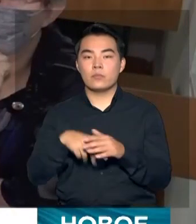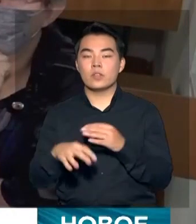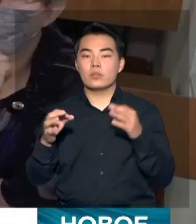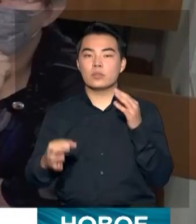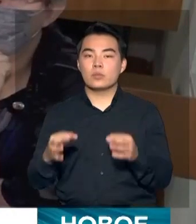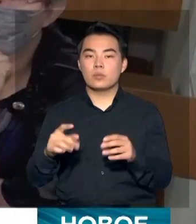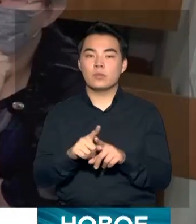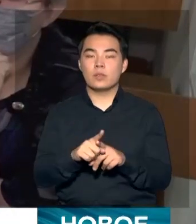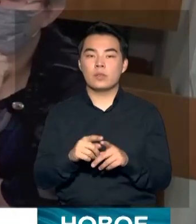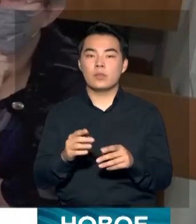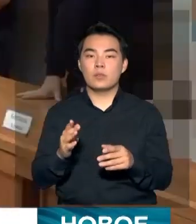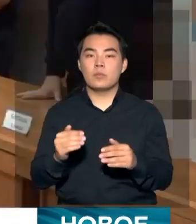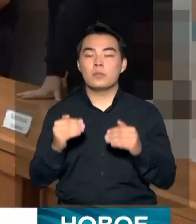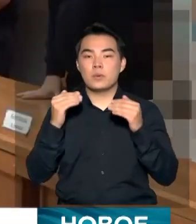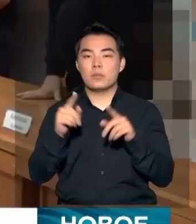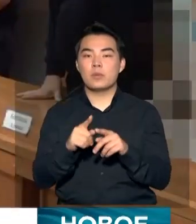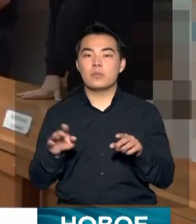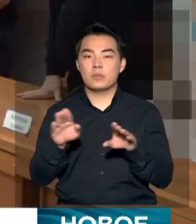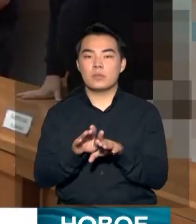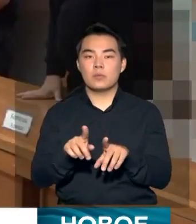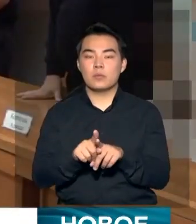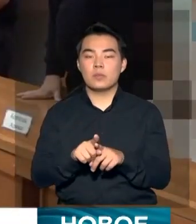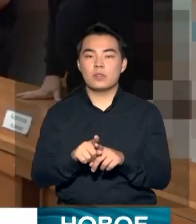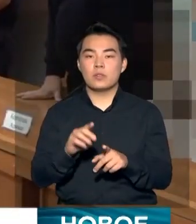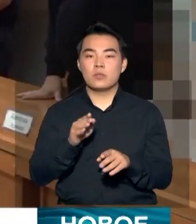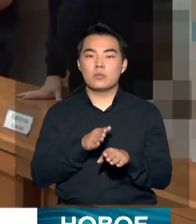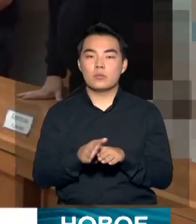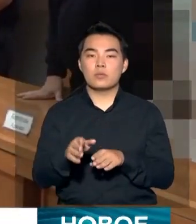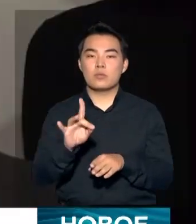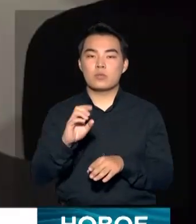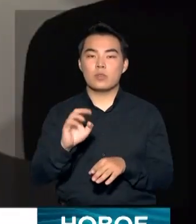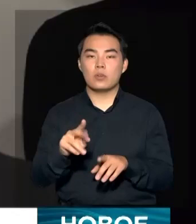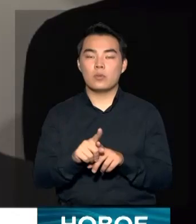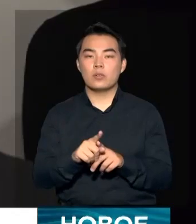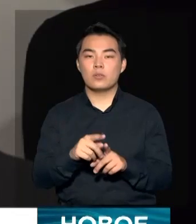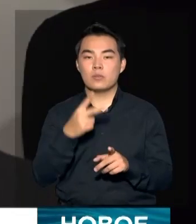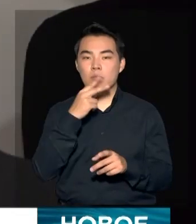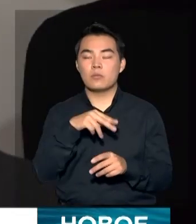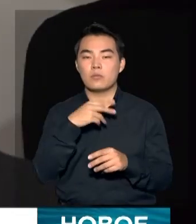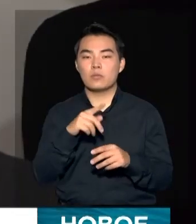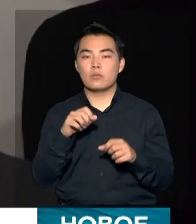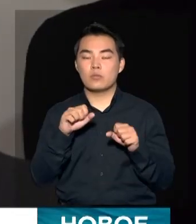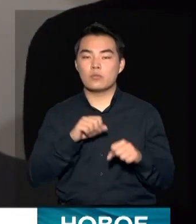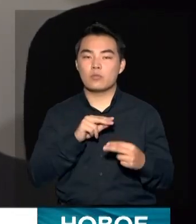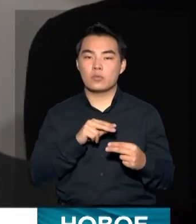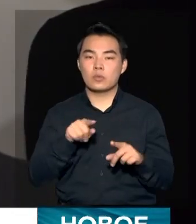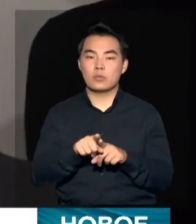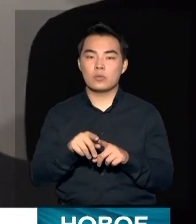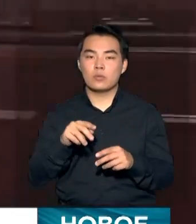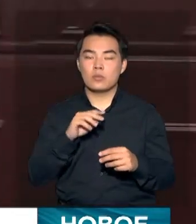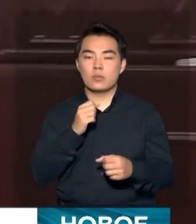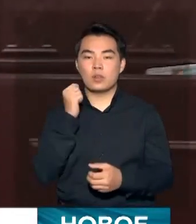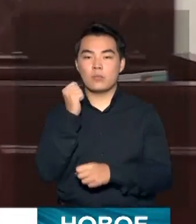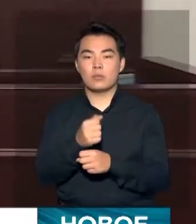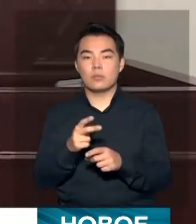Речь идет о судьях, полномочия которых прекращены в связи с истечением срока пребывания в должности. Из пояснения следует, что